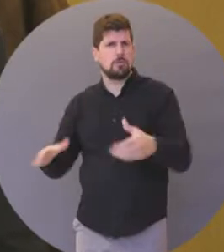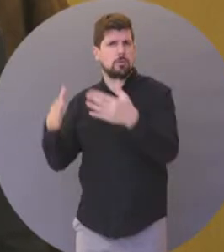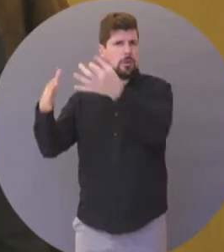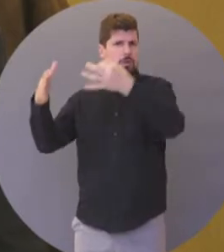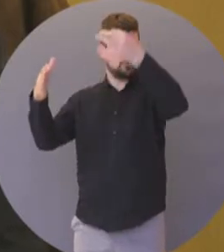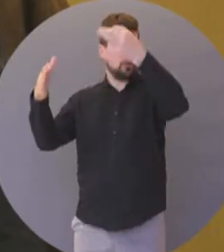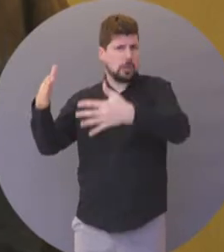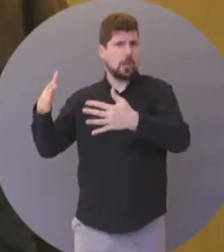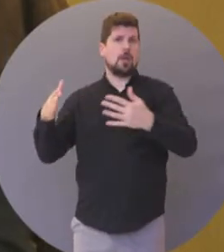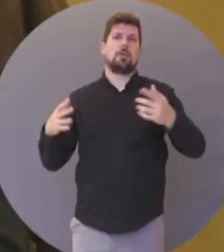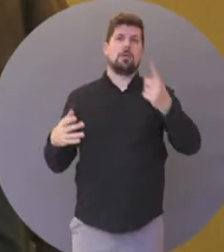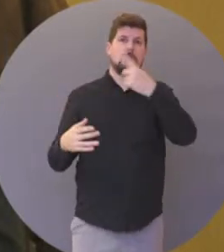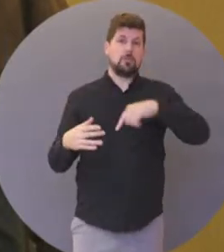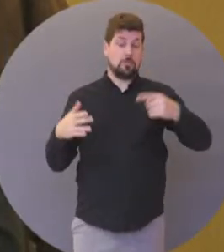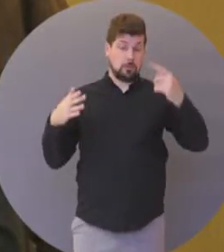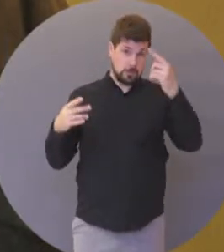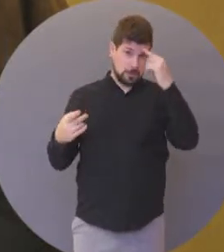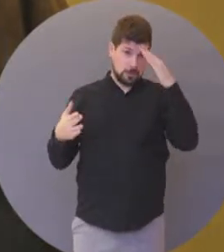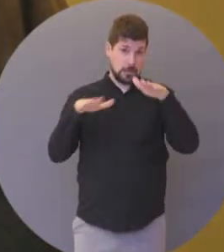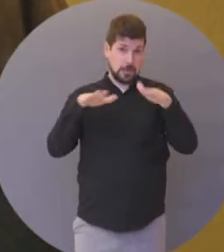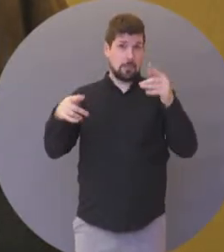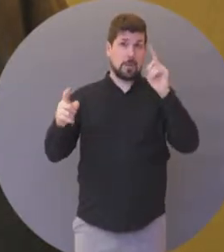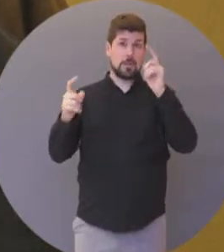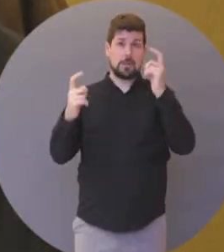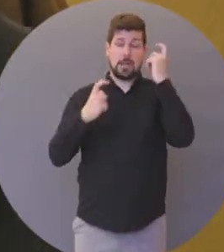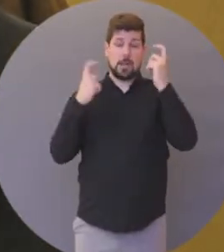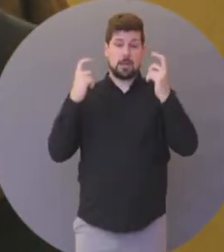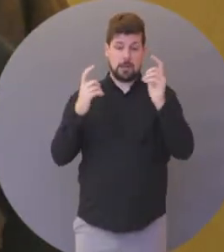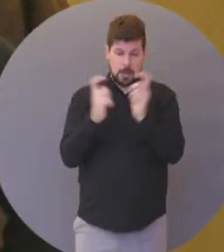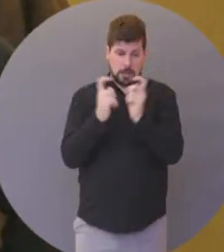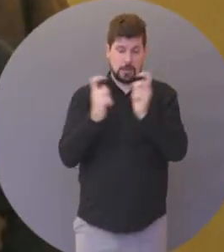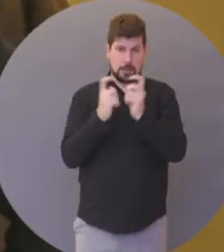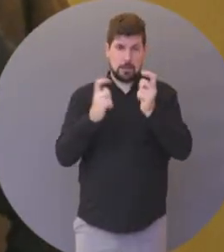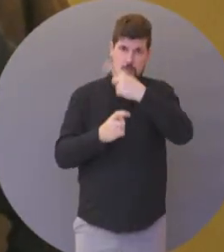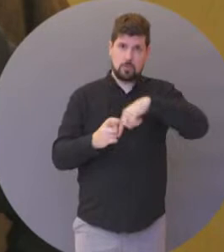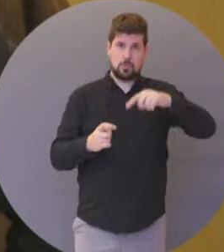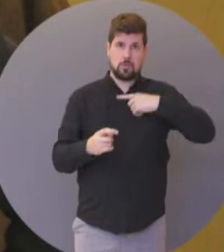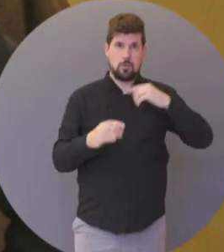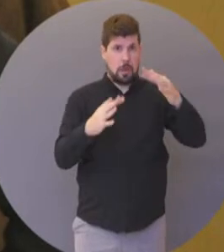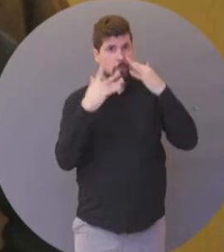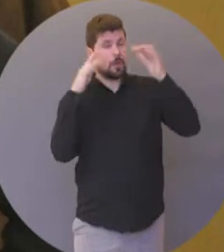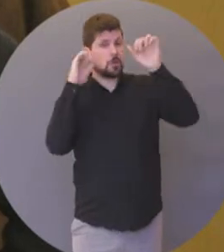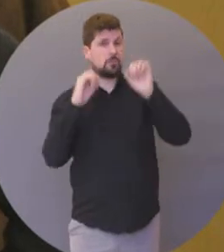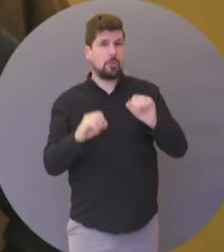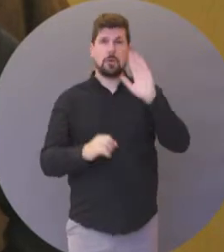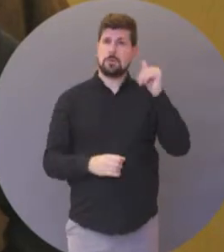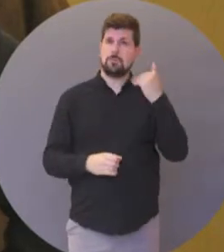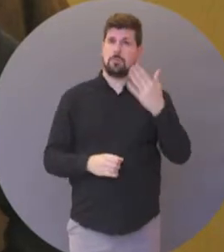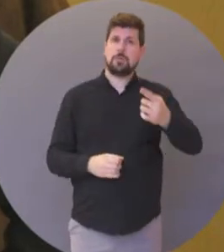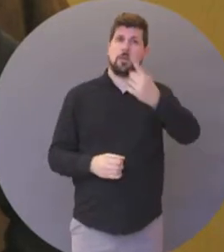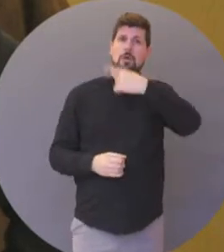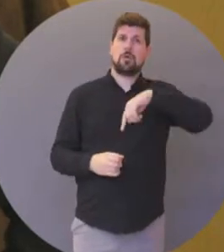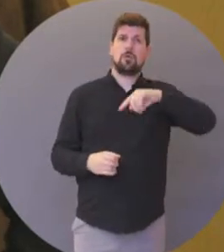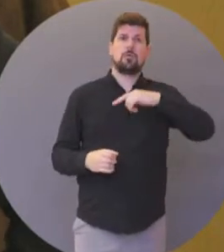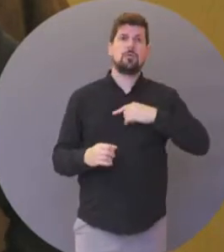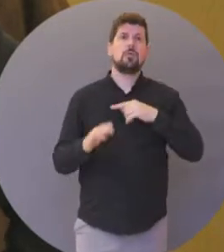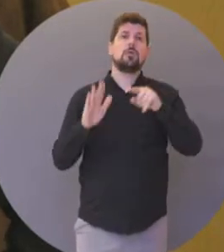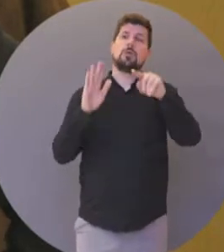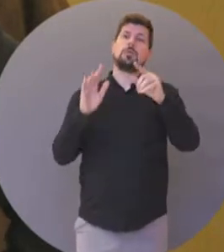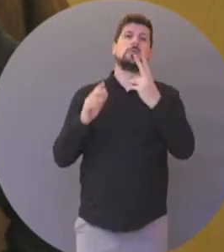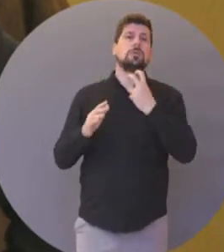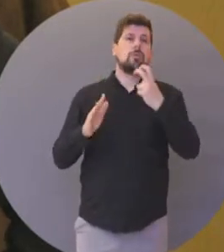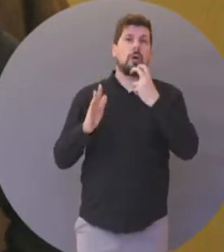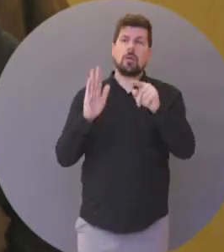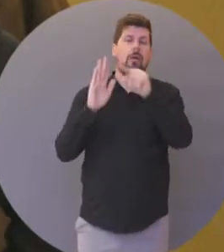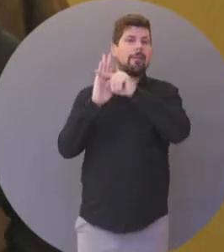et il est essentiel que chacun puisse être associé aux décisions à cet égard la non prise en compte des recommandations des citoyens dans